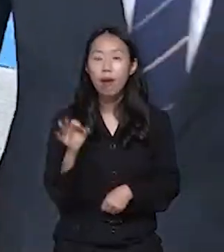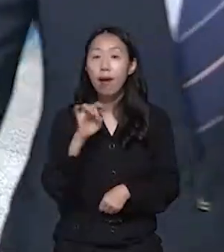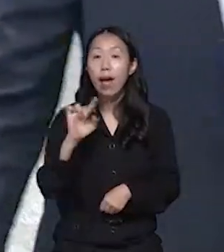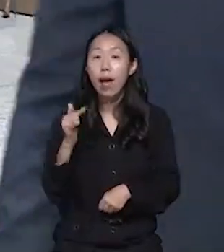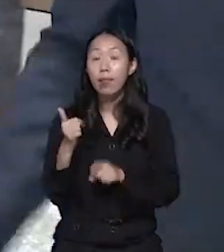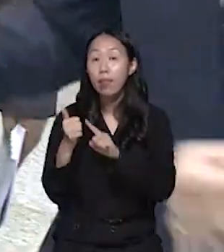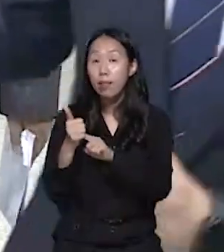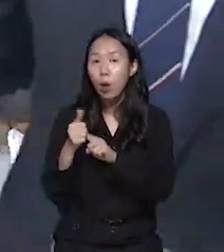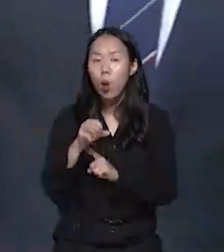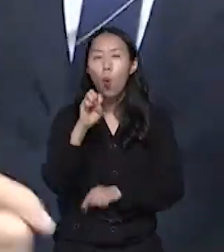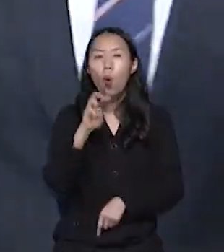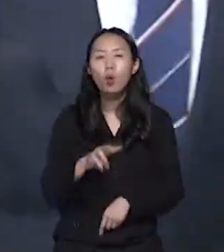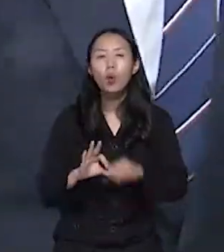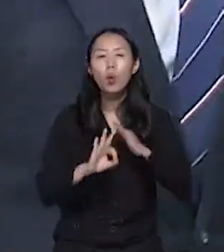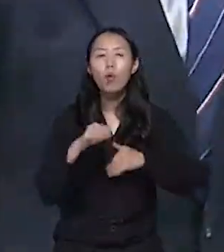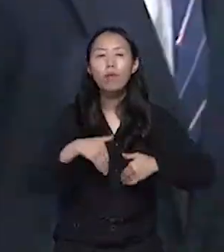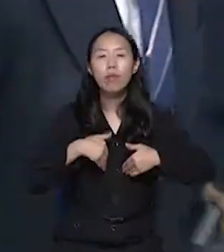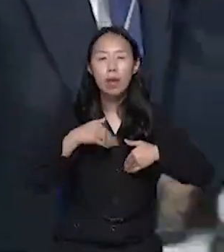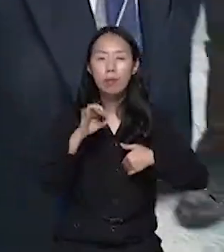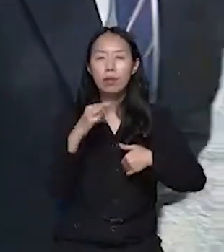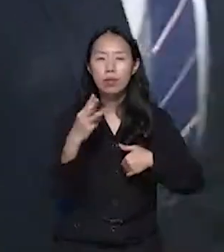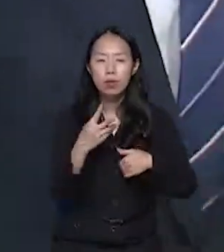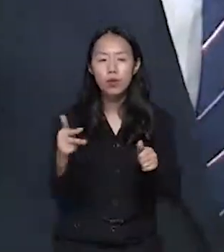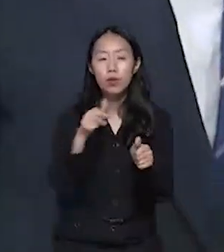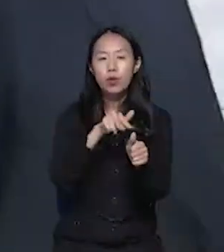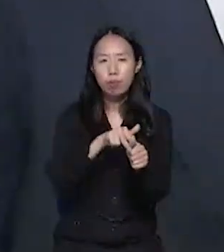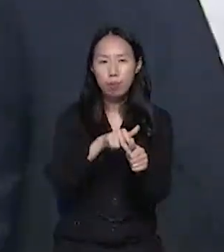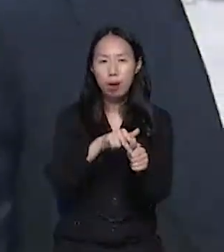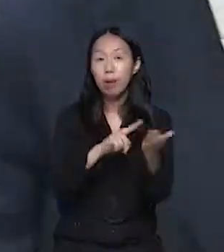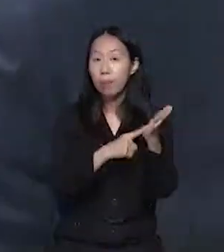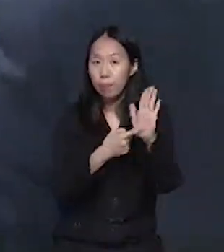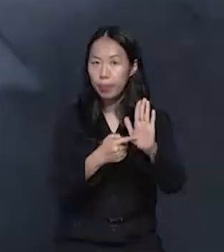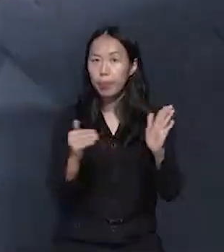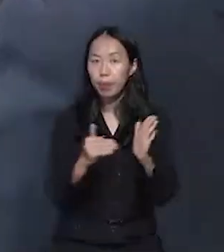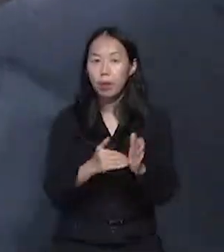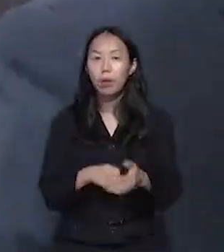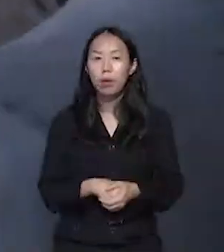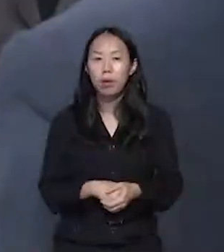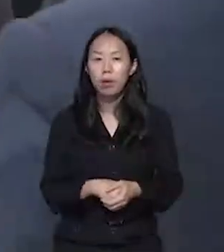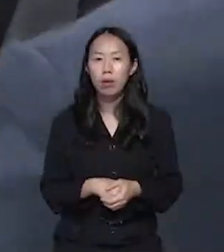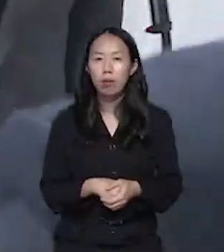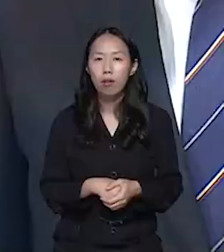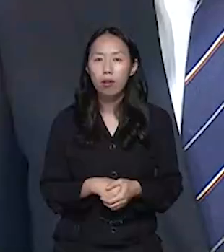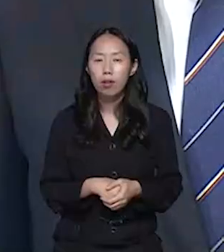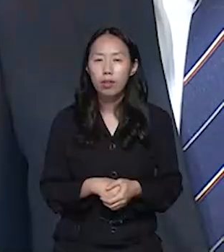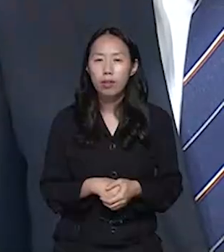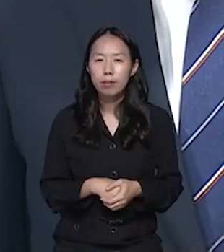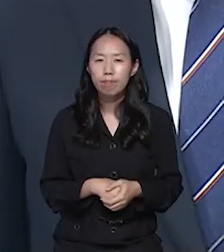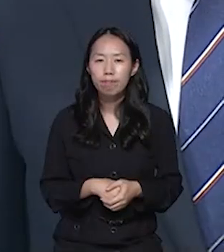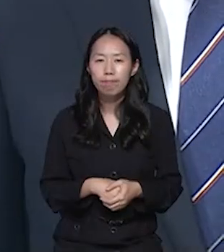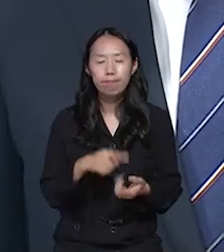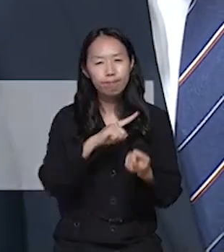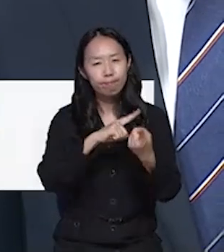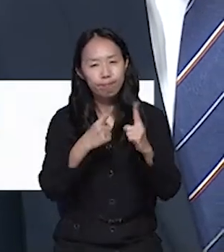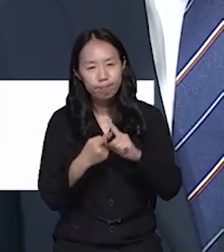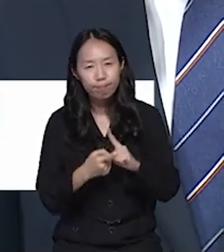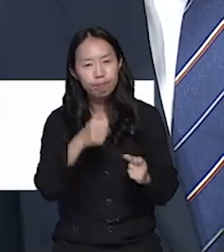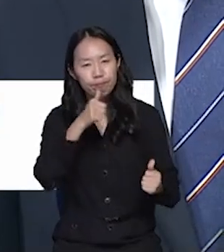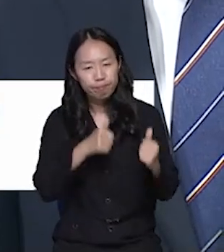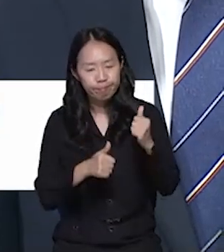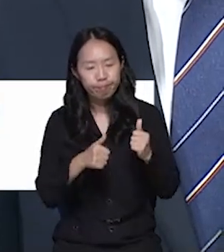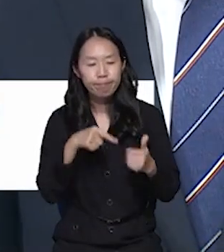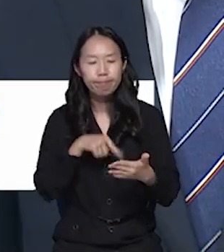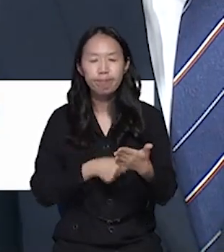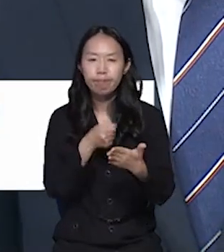차관은 광주 동남을 선거구에 출마할 뜻을 밝히기도 했습니다 선의 경쟁을 저는 각오하고 있고 또 그